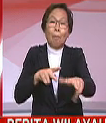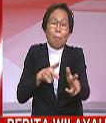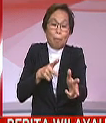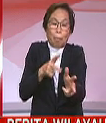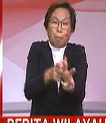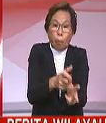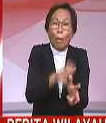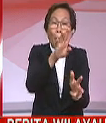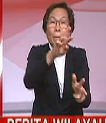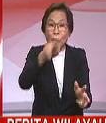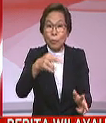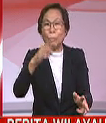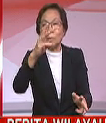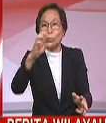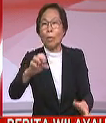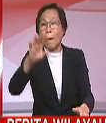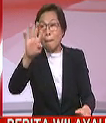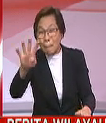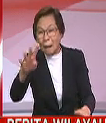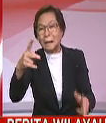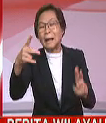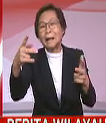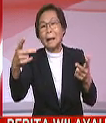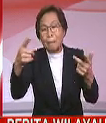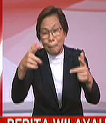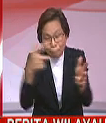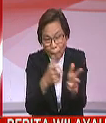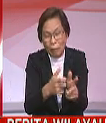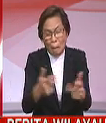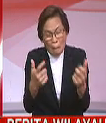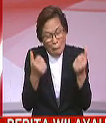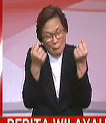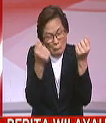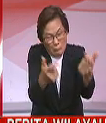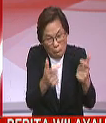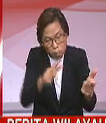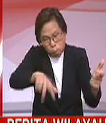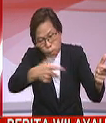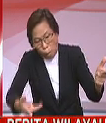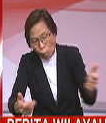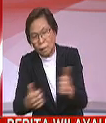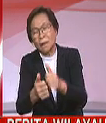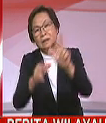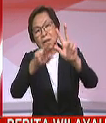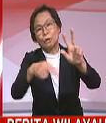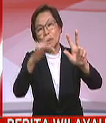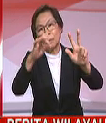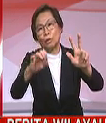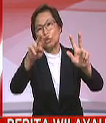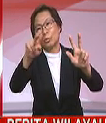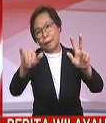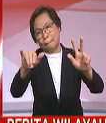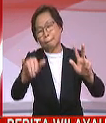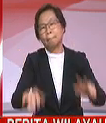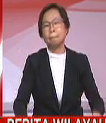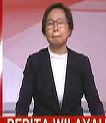iaitu sebanyak 4,604 kes selain memandu laju dan terbabas sendiri dengan 3,826